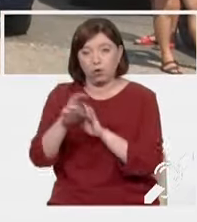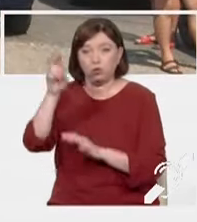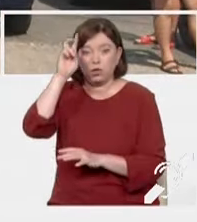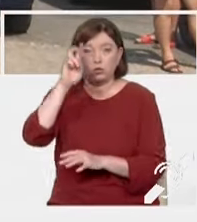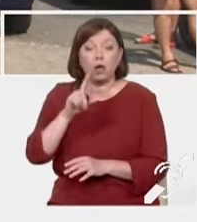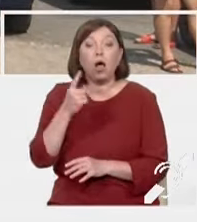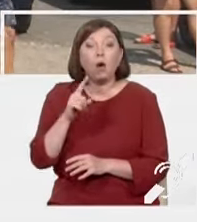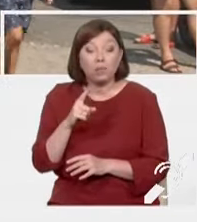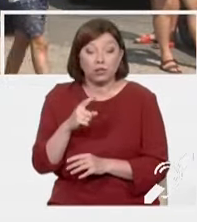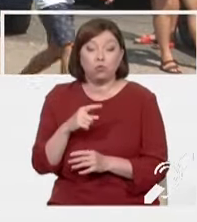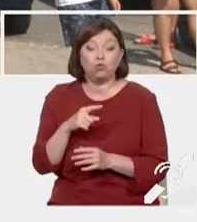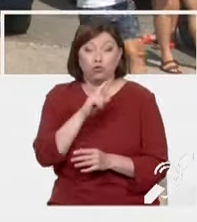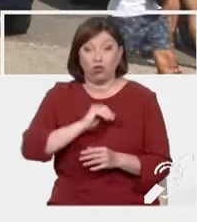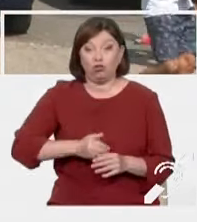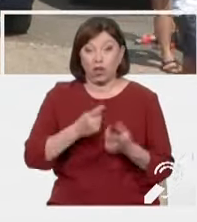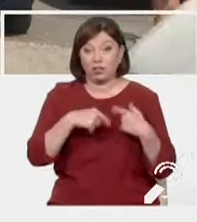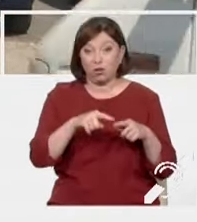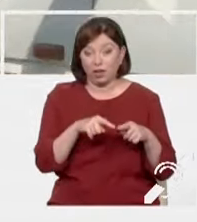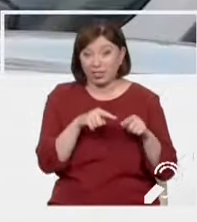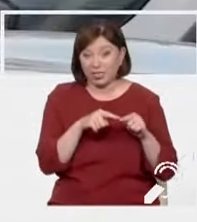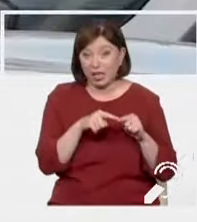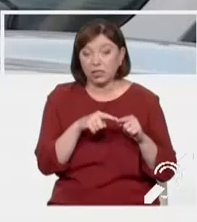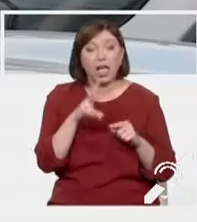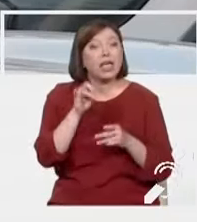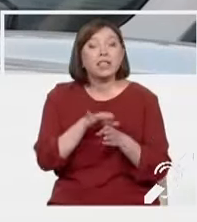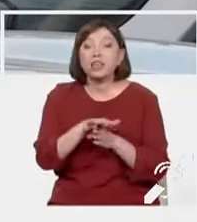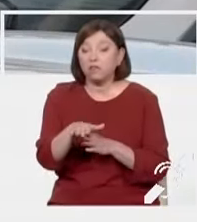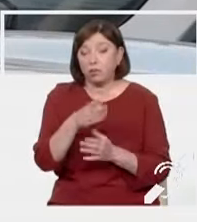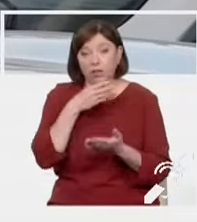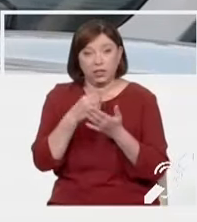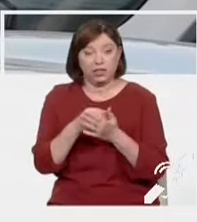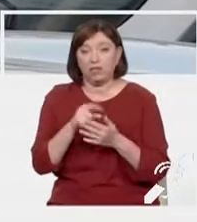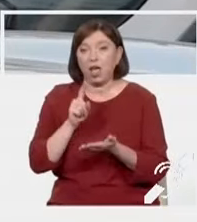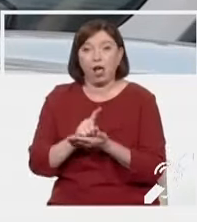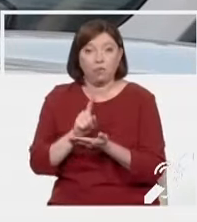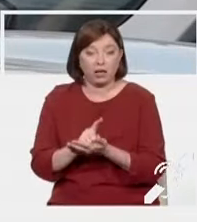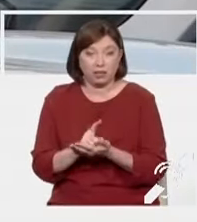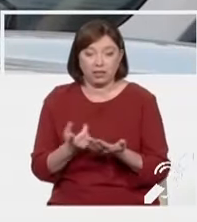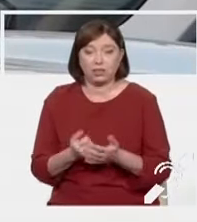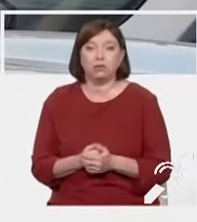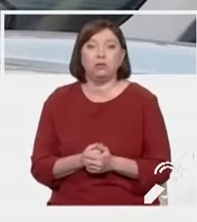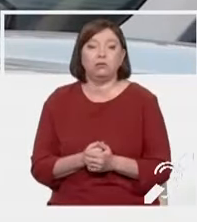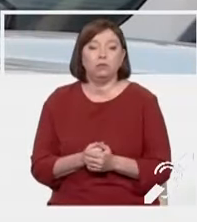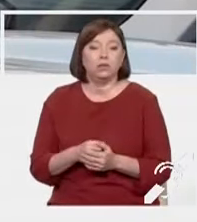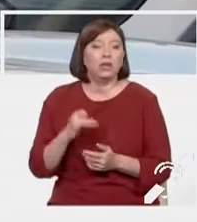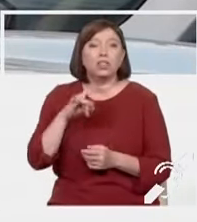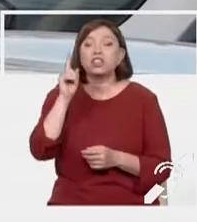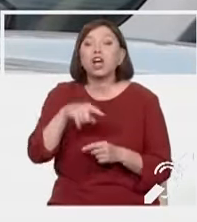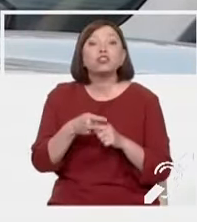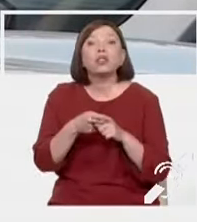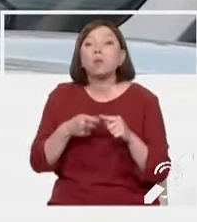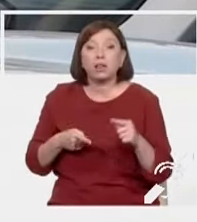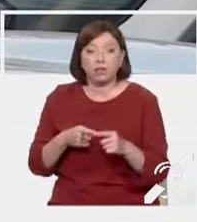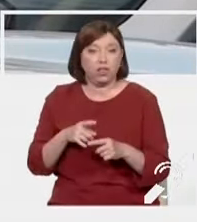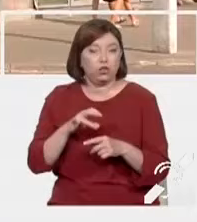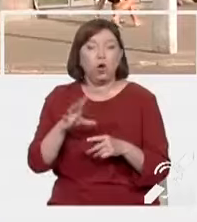că partenerul acesta privat, dacă îl putem numi partener, nu și-a îndeplinit obligațiunile sale investiționale nici la jumătate din